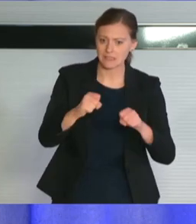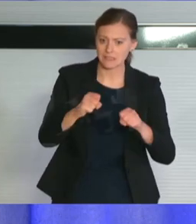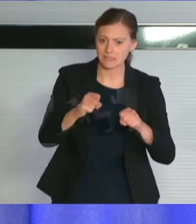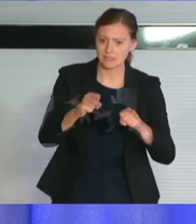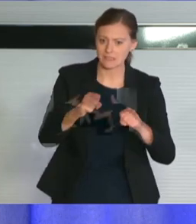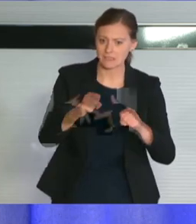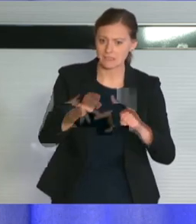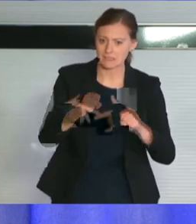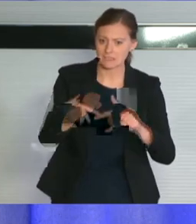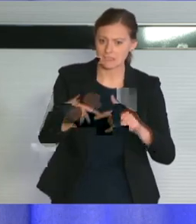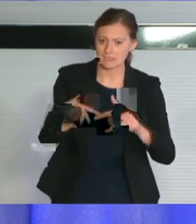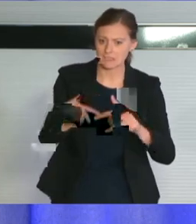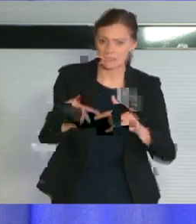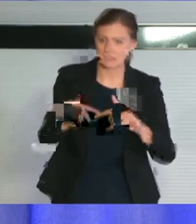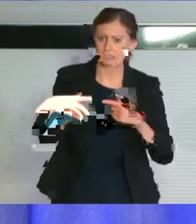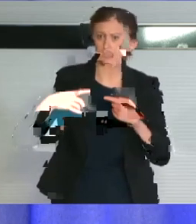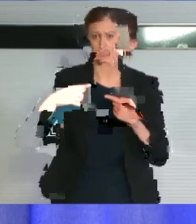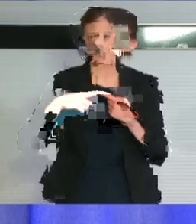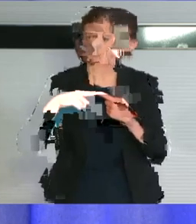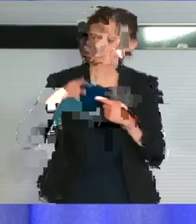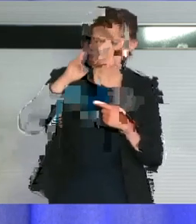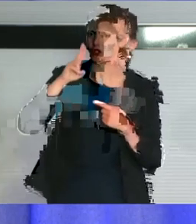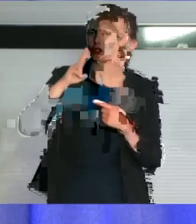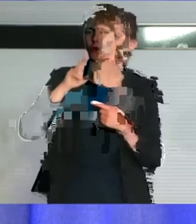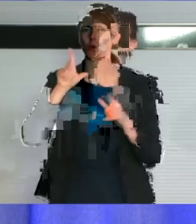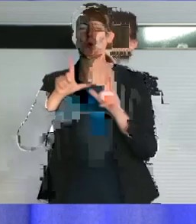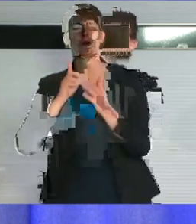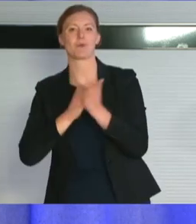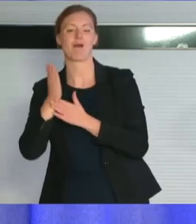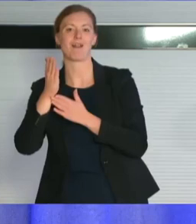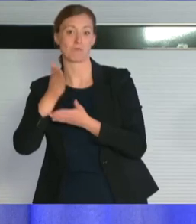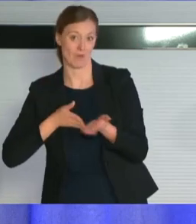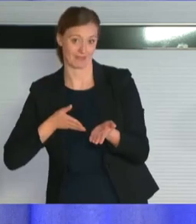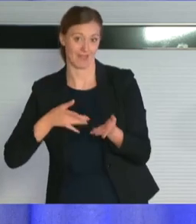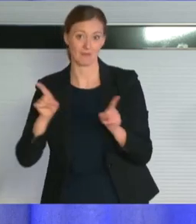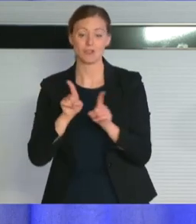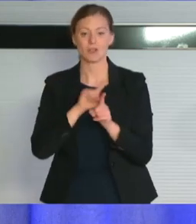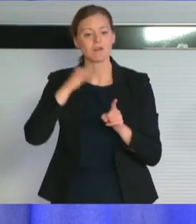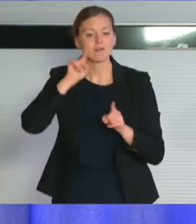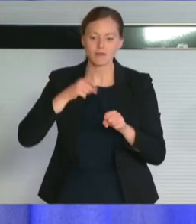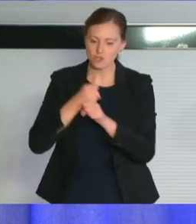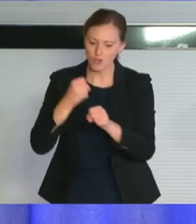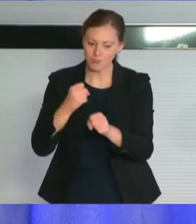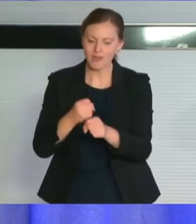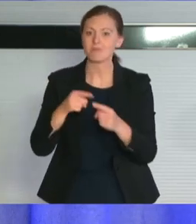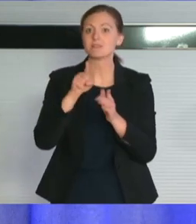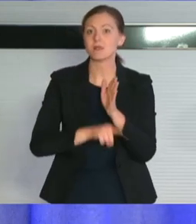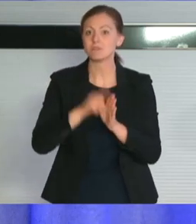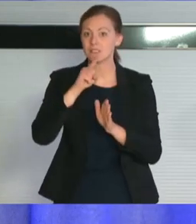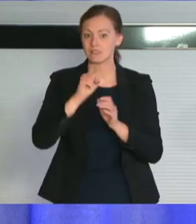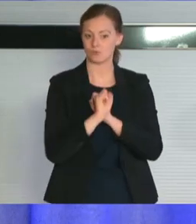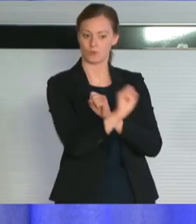virksomhet på en måte, slik at vi kan jobbe samtidig som vi sikrer at vi ikke smitter